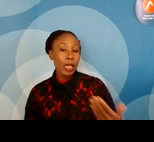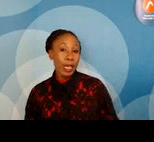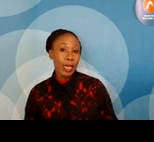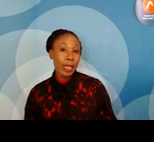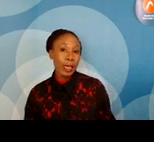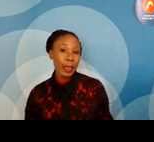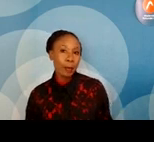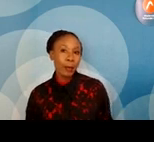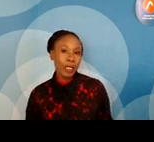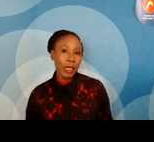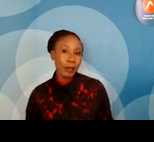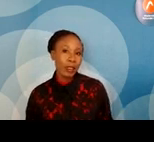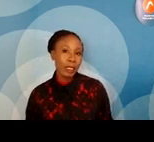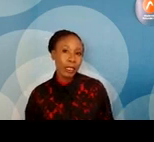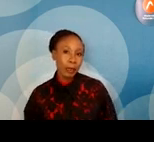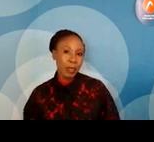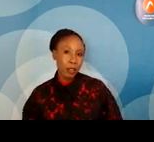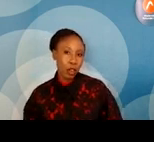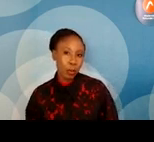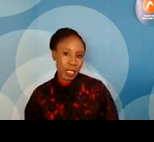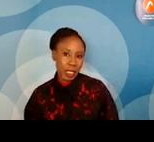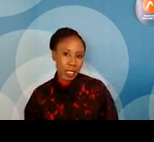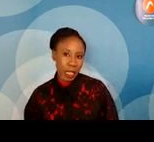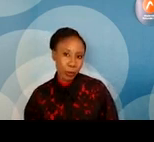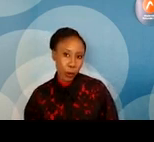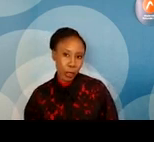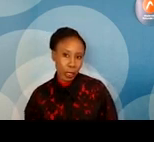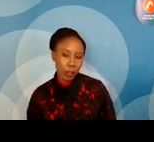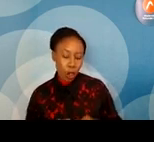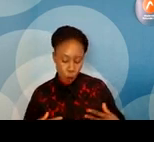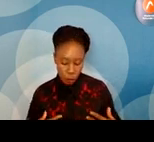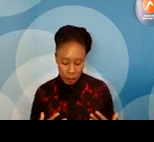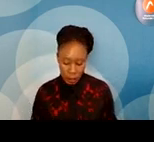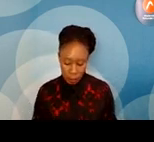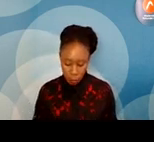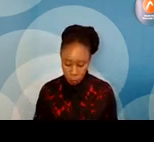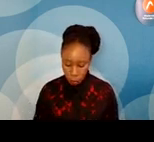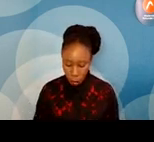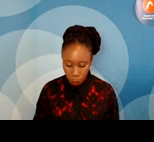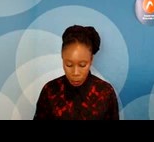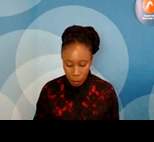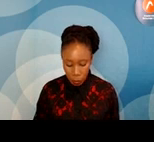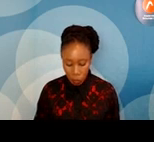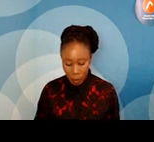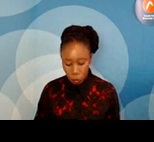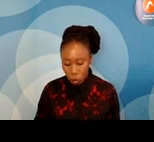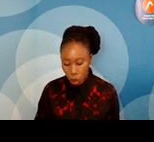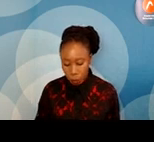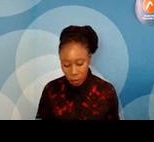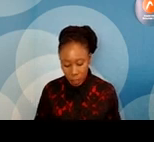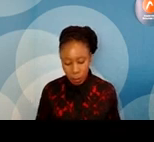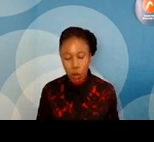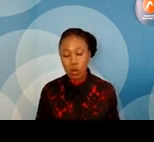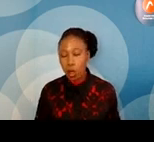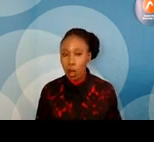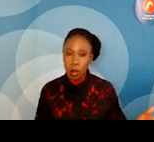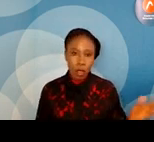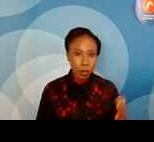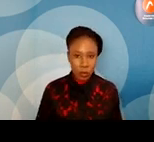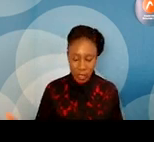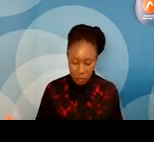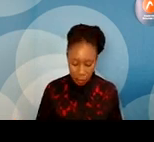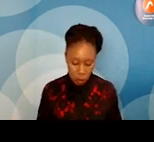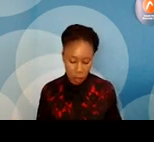också kan bidra med sin erfarenhet och sin kunskap. Så mentorskap, det kan man ju